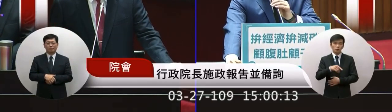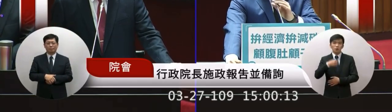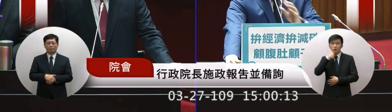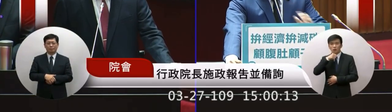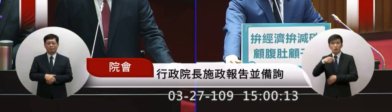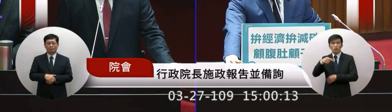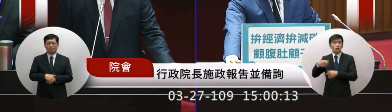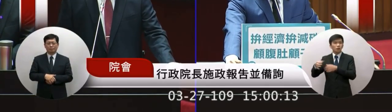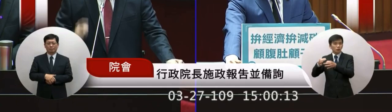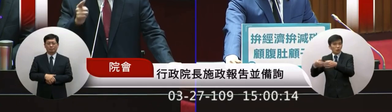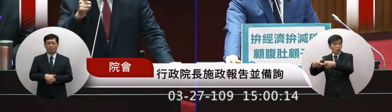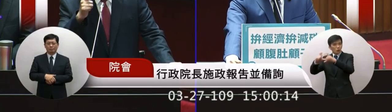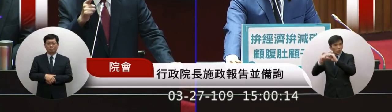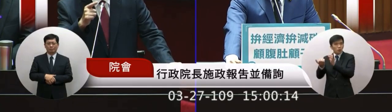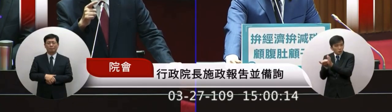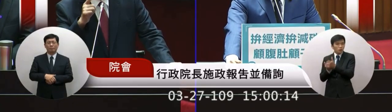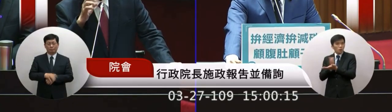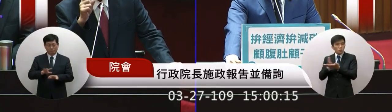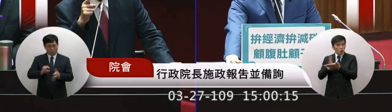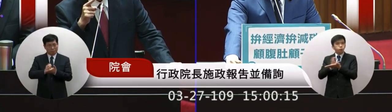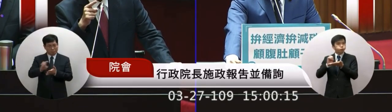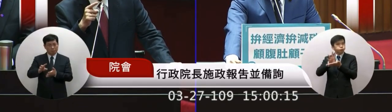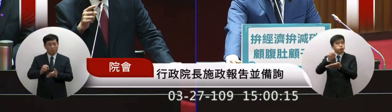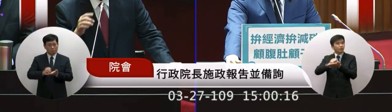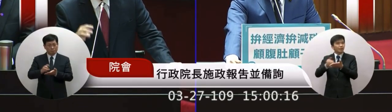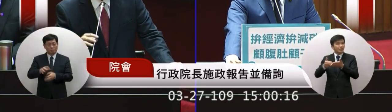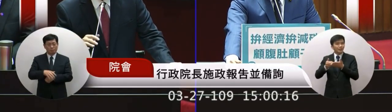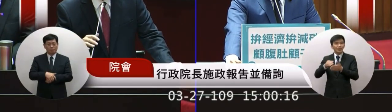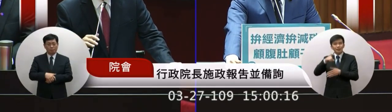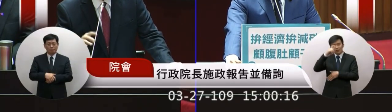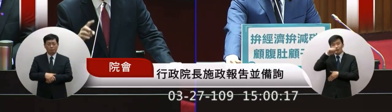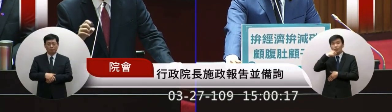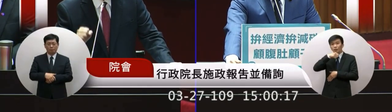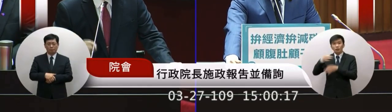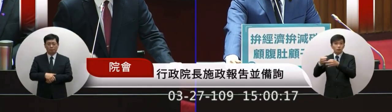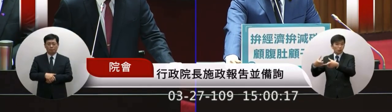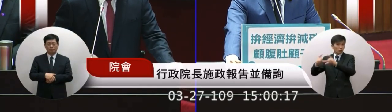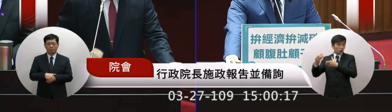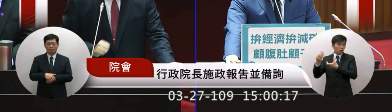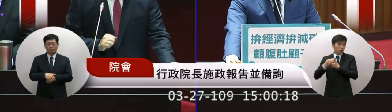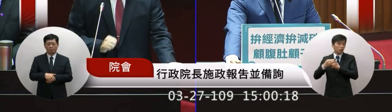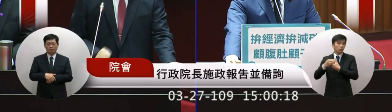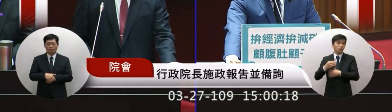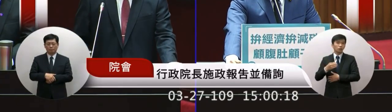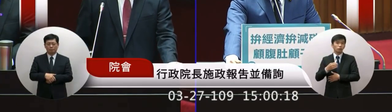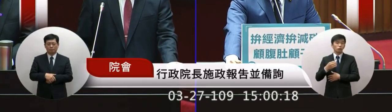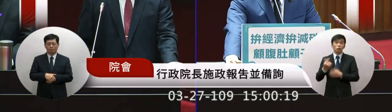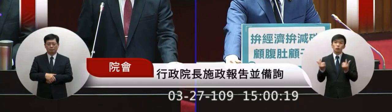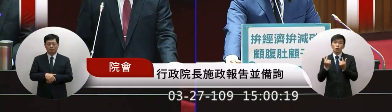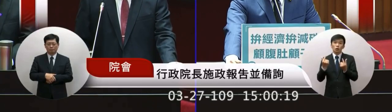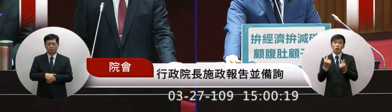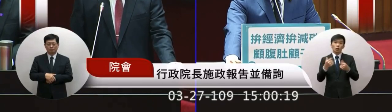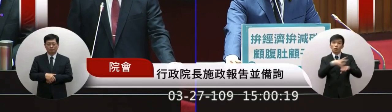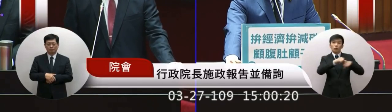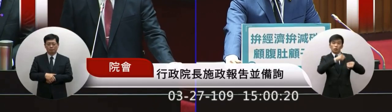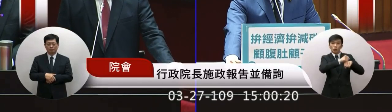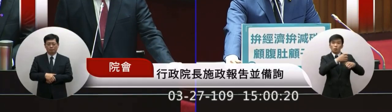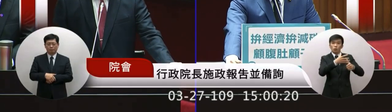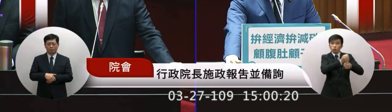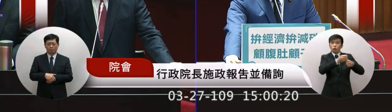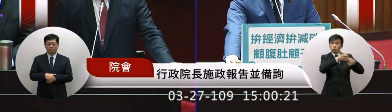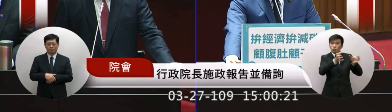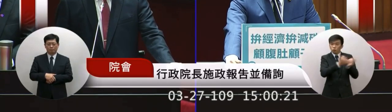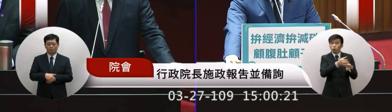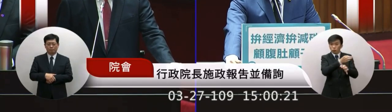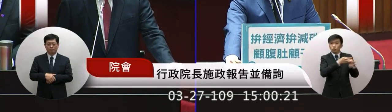回台的产业评估报告啊，你到底要啥物台商回来啊？所以我的意思是讲，你也可以参考新加坡的这种总部经济啊，你鼓